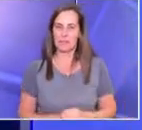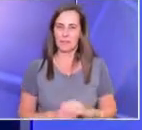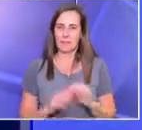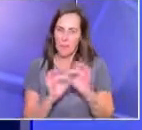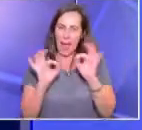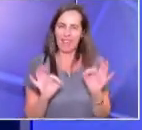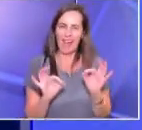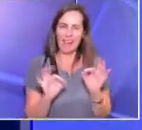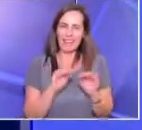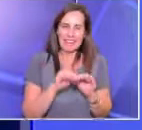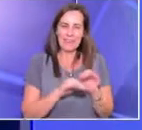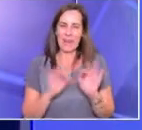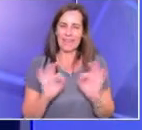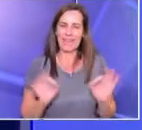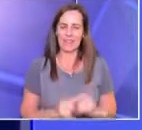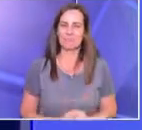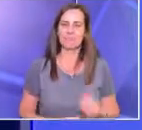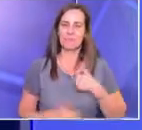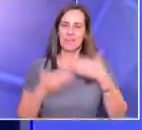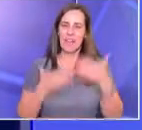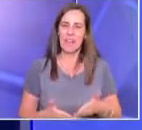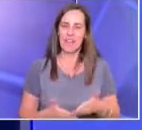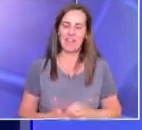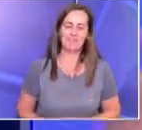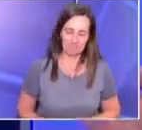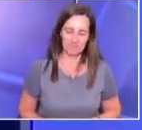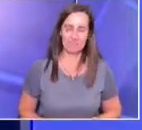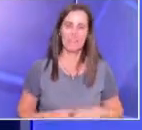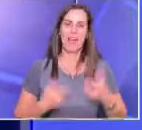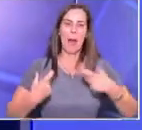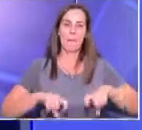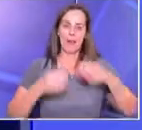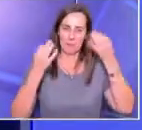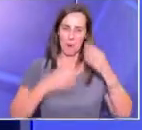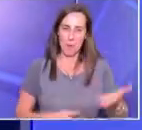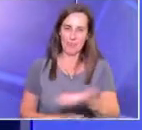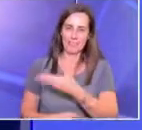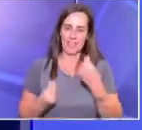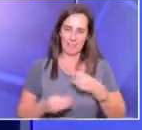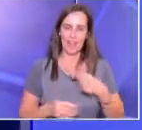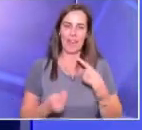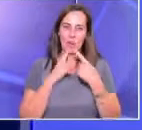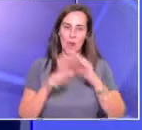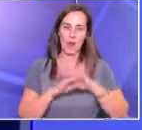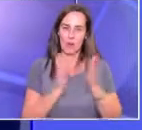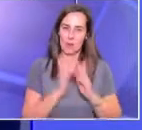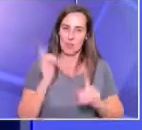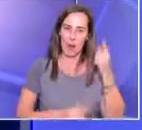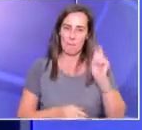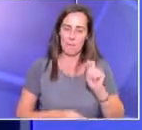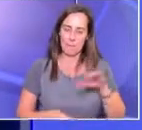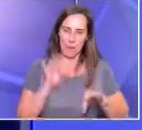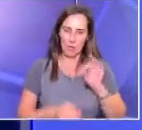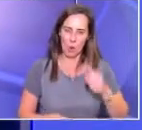בייבי סטפס, צעדי תינוק. אנחנו כאן, משכן לילה, הפאנל המכובד סביבי. עוד מעט אנחנו נדבר על כל מה שקרה